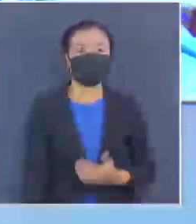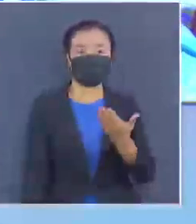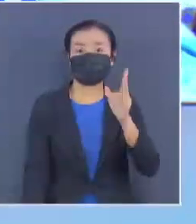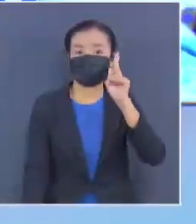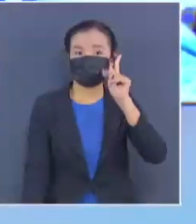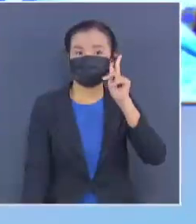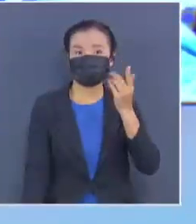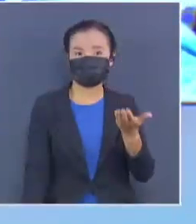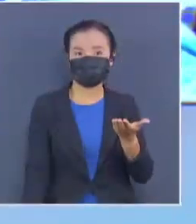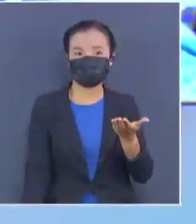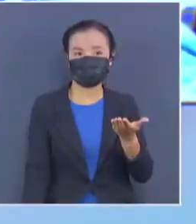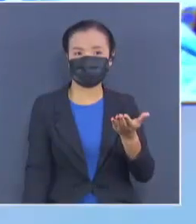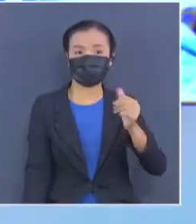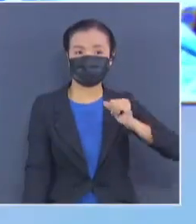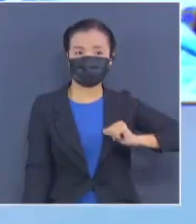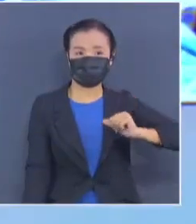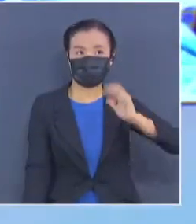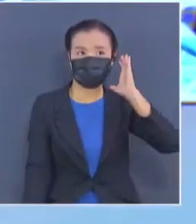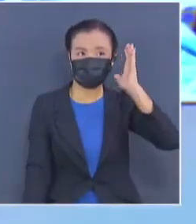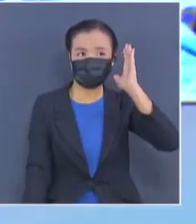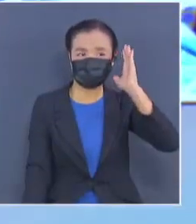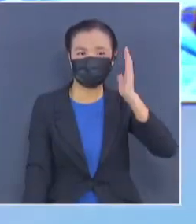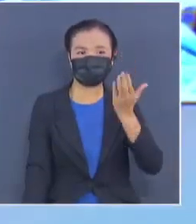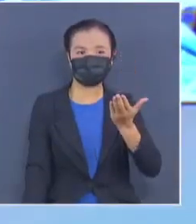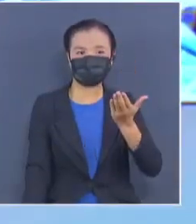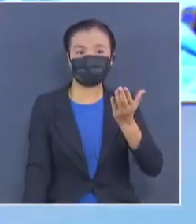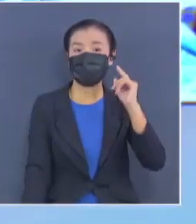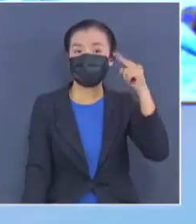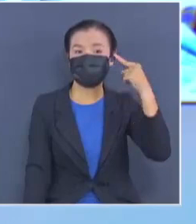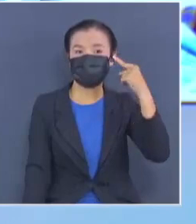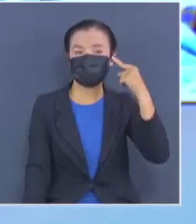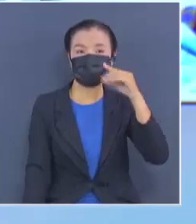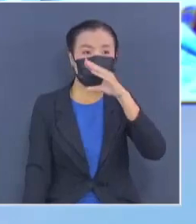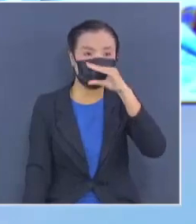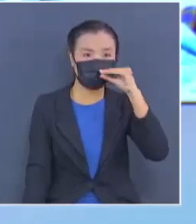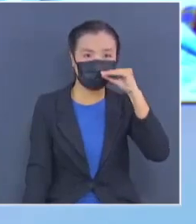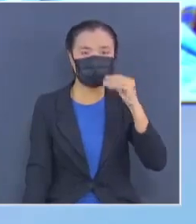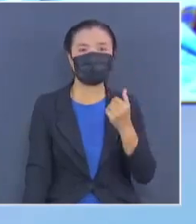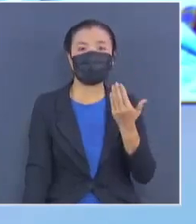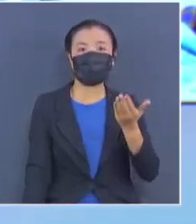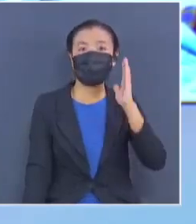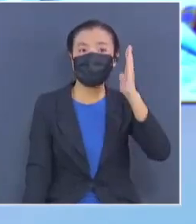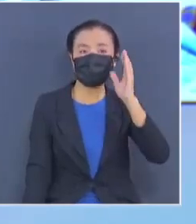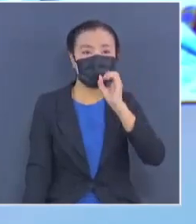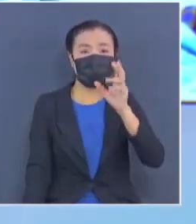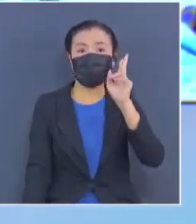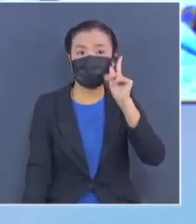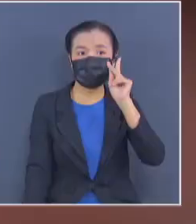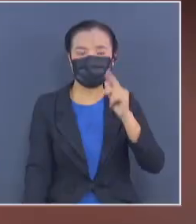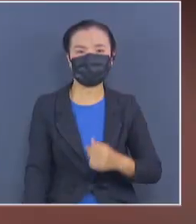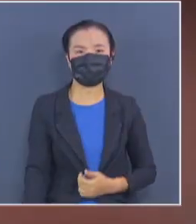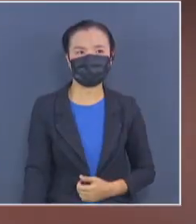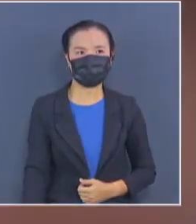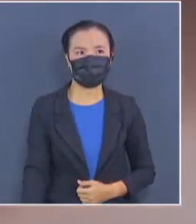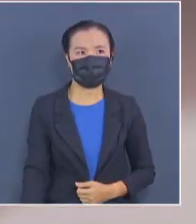ข่าวความสัมพันธ์ระหว่างนักแสดงหนุ่มหลงซื่อลีกับต้นหอมสกุลตลานะคะที่ฝ่ายชายได้ออกมาเคลียร์ข่าวแล้วค่ะ